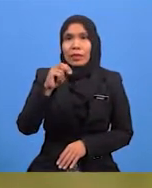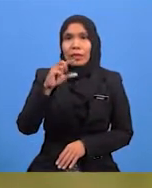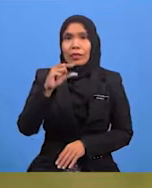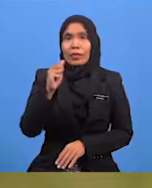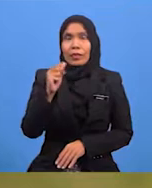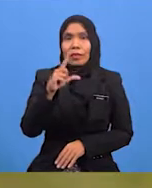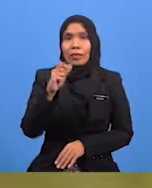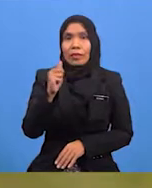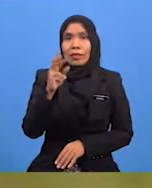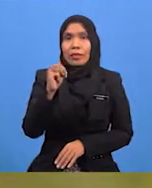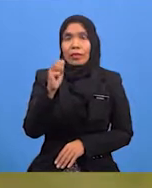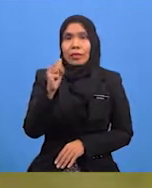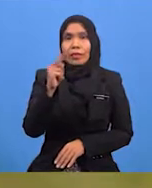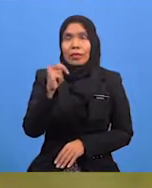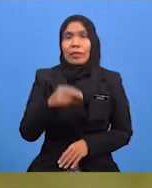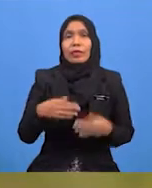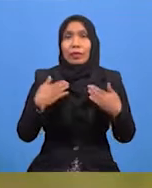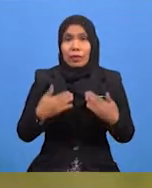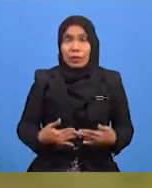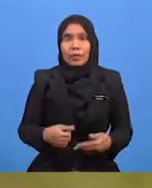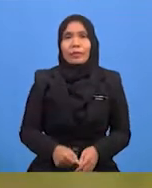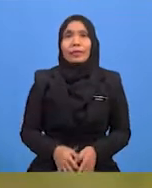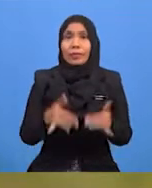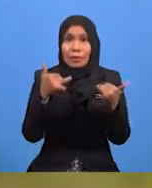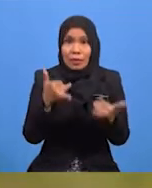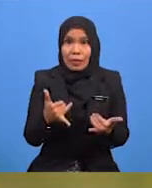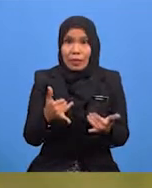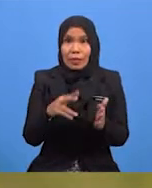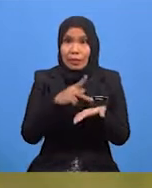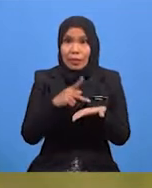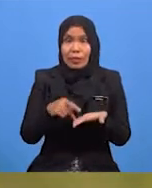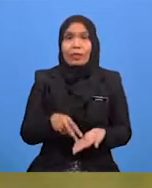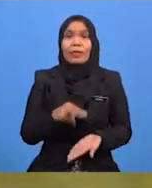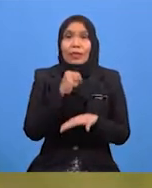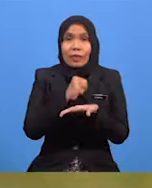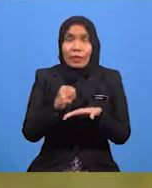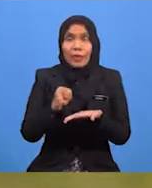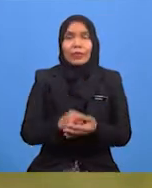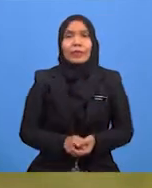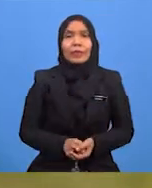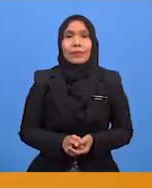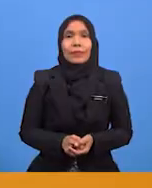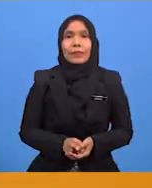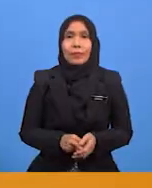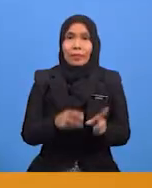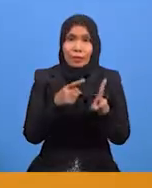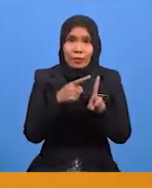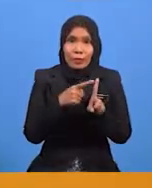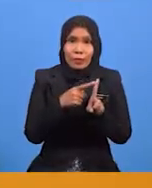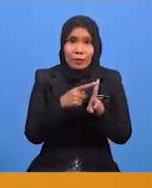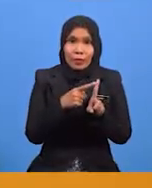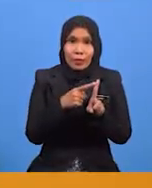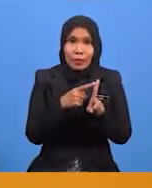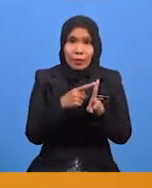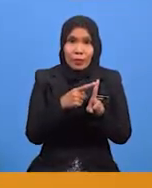Baiklah, sekarang kita akan mengkaji pula nilai yang terdapat dalam sajak ini. Nilai yang pertama